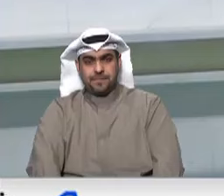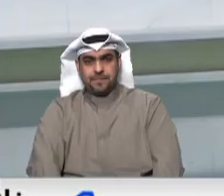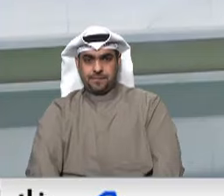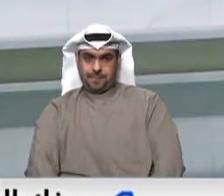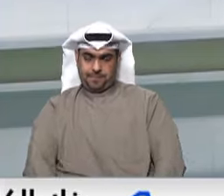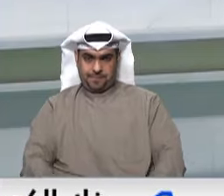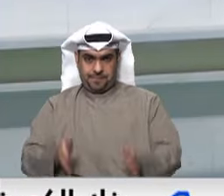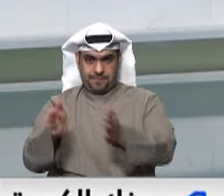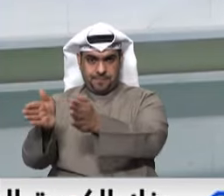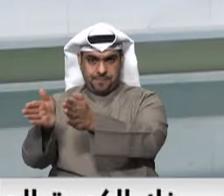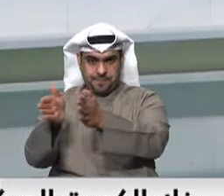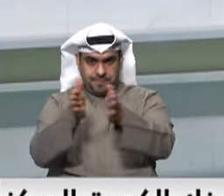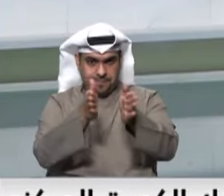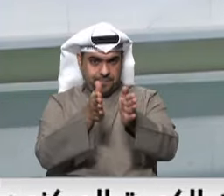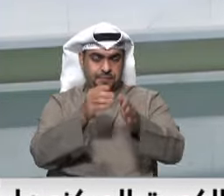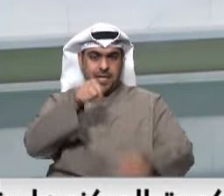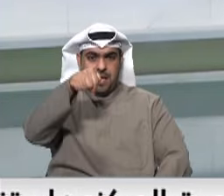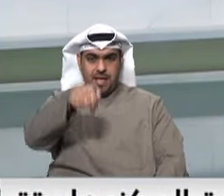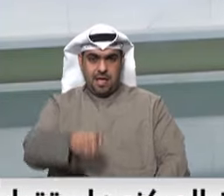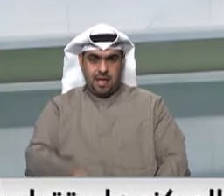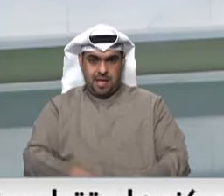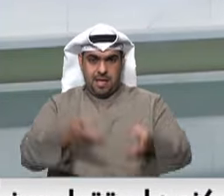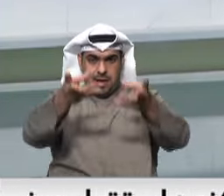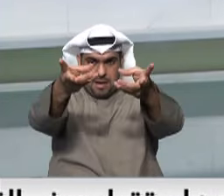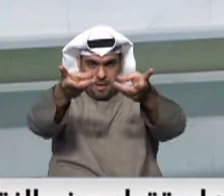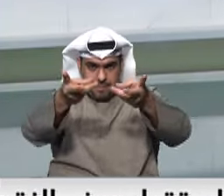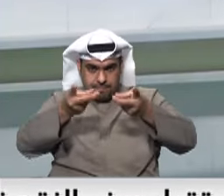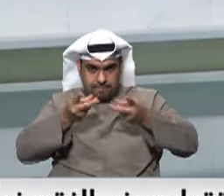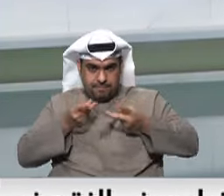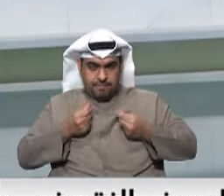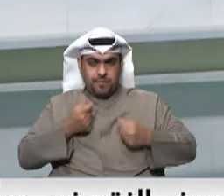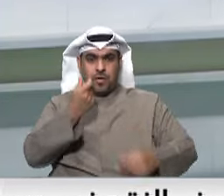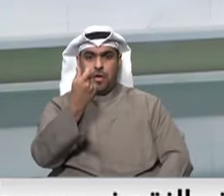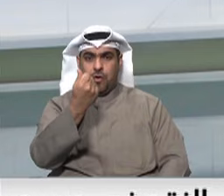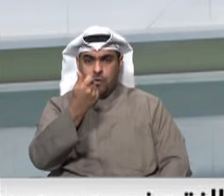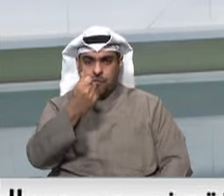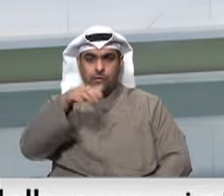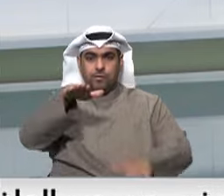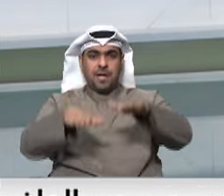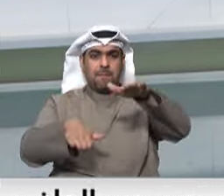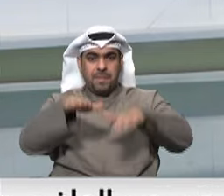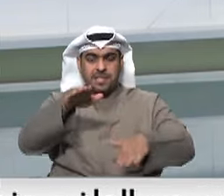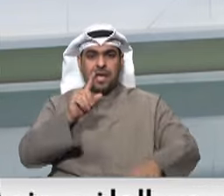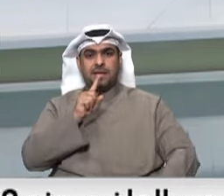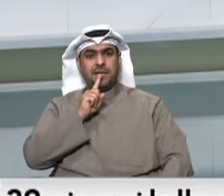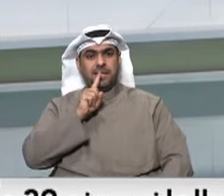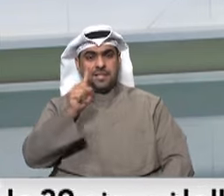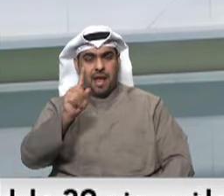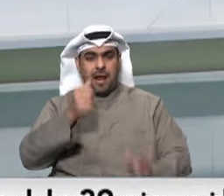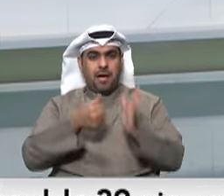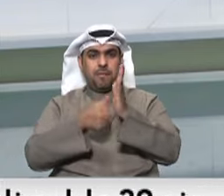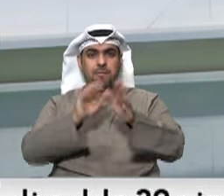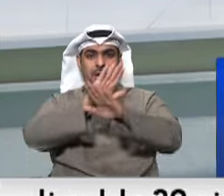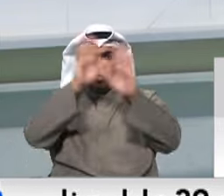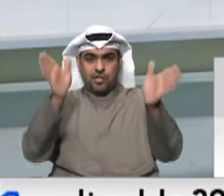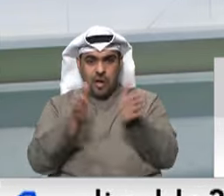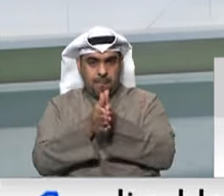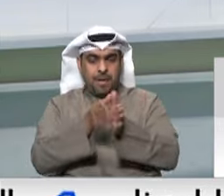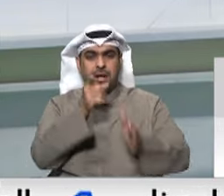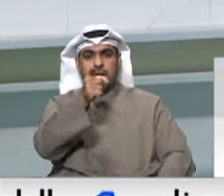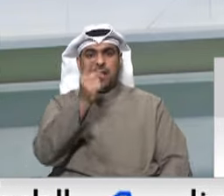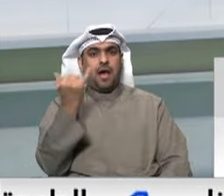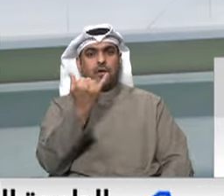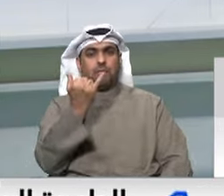ترجع اهميه الاحصاء الى دوره الكبير في عمليه التخطيط التنموي ولعل اهم مخرجات الاحصاء هو